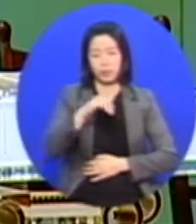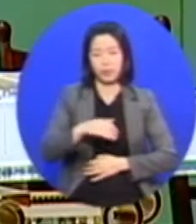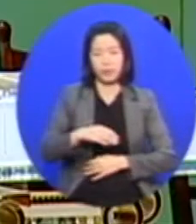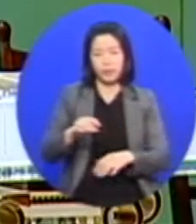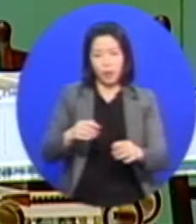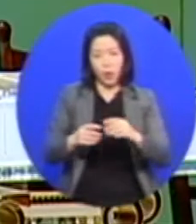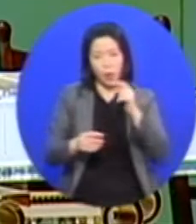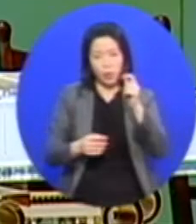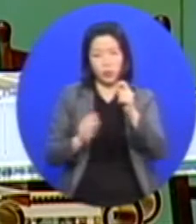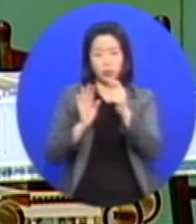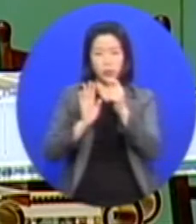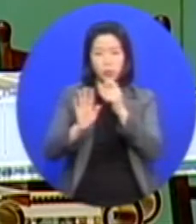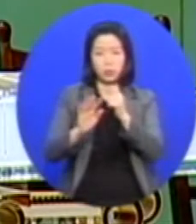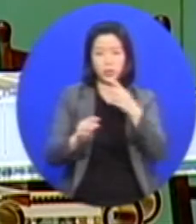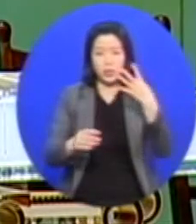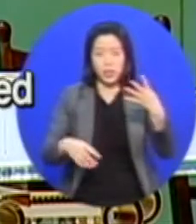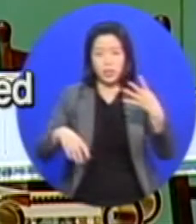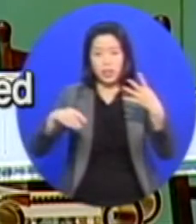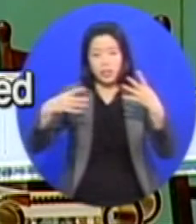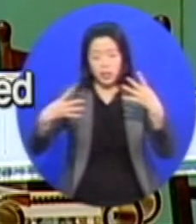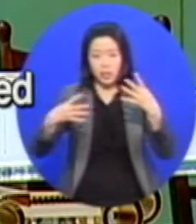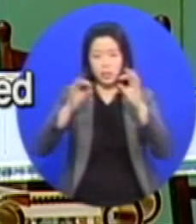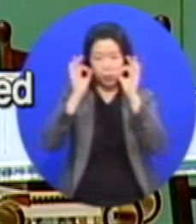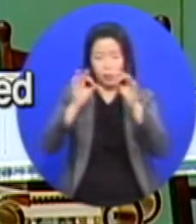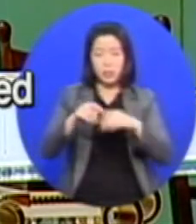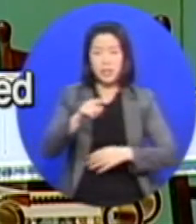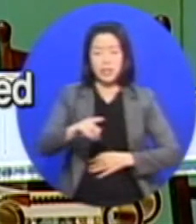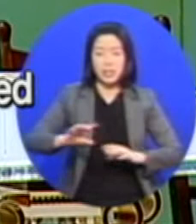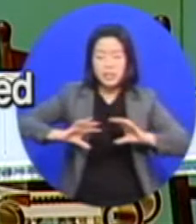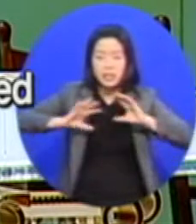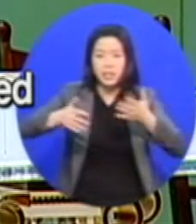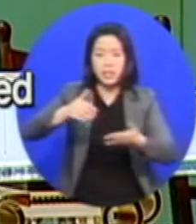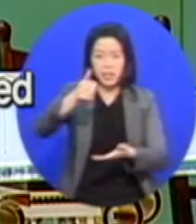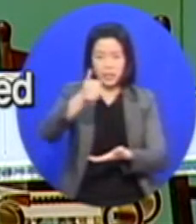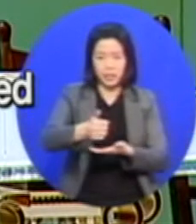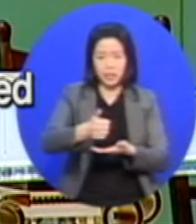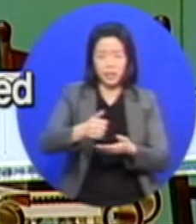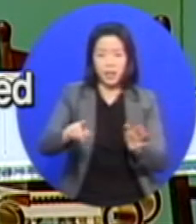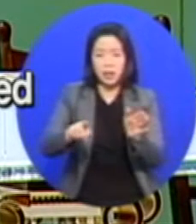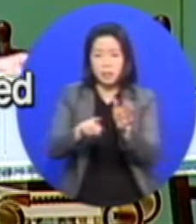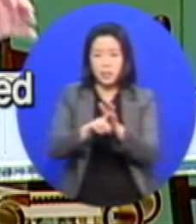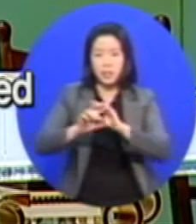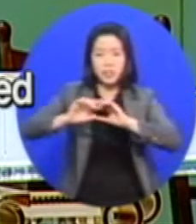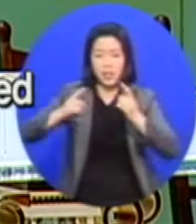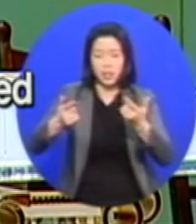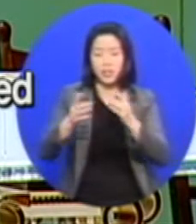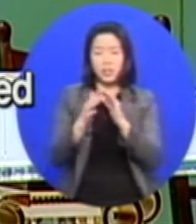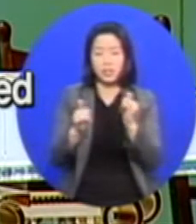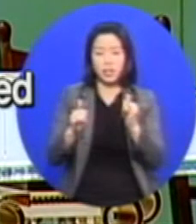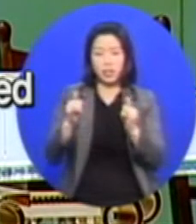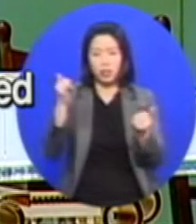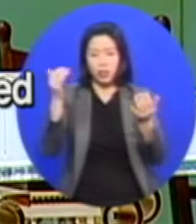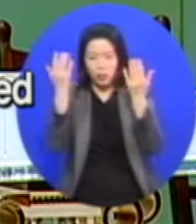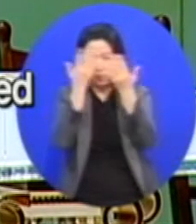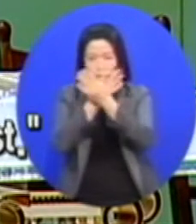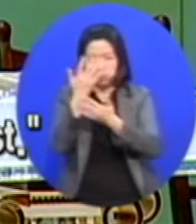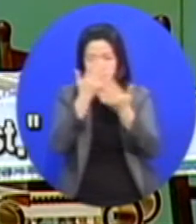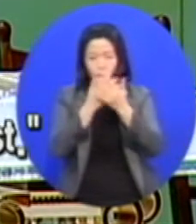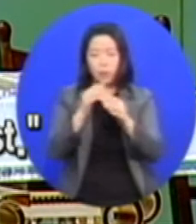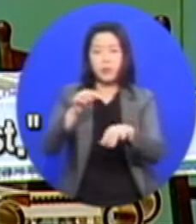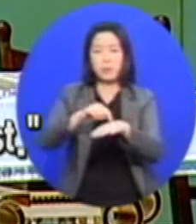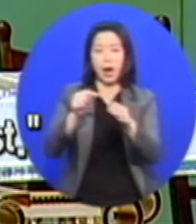고린도후서 4장 4절 말씀에 보면 이 세상 심히 믿지 아니하는 자들의 마음을 혼미하게 하여